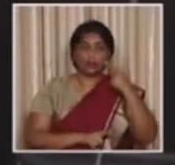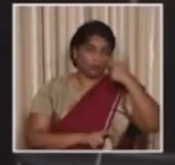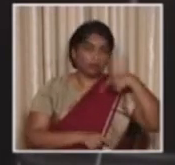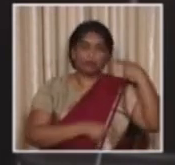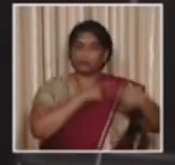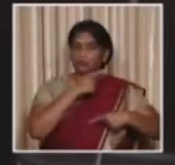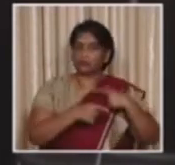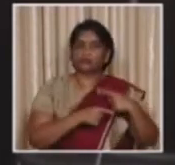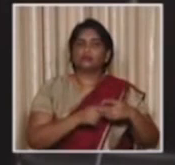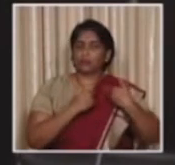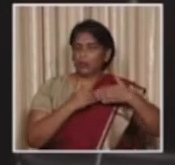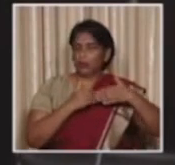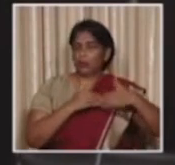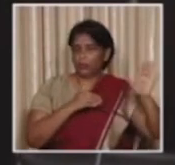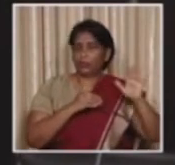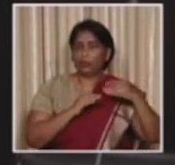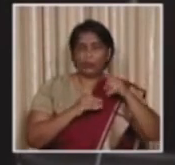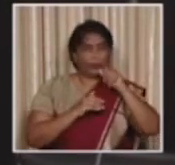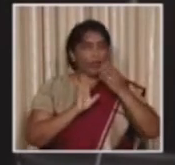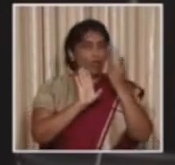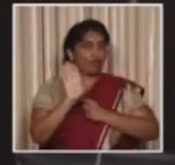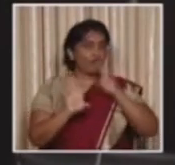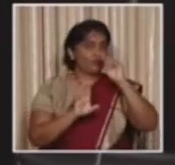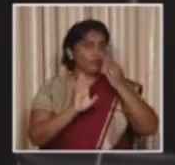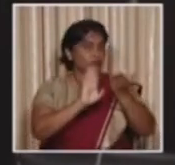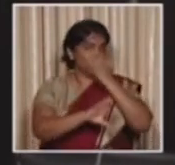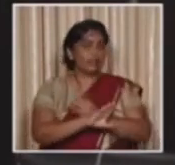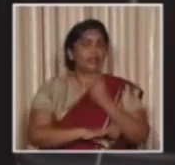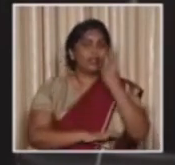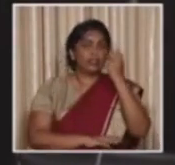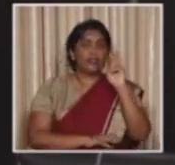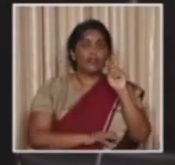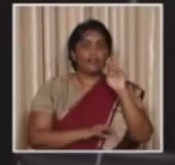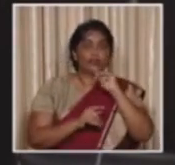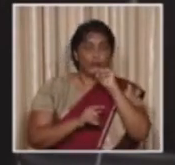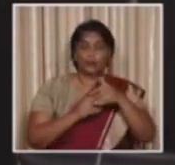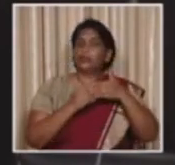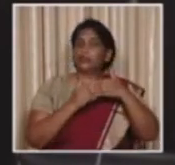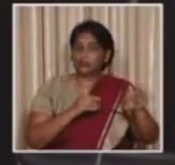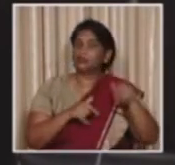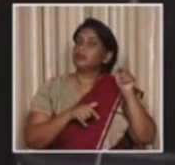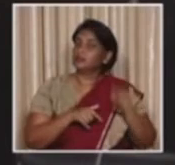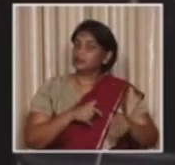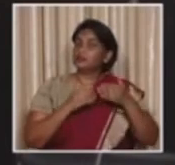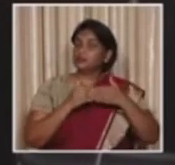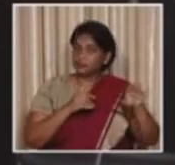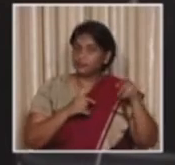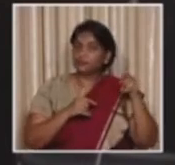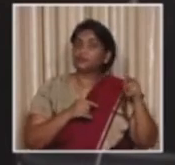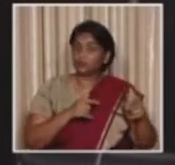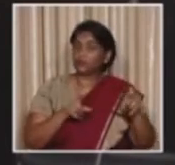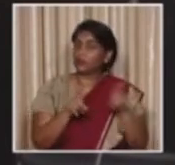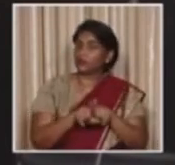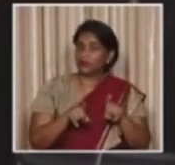ඇත්තරම අපි ඉවත් කළ යුතුව තිබුණේ මීට අවුරුදු 20කට පෙර. 2020 තමයි මේවා ඉවත් කළ යුතුයි කියලා තිබුණේ. සහ මේවා ඉවත් කරලා ඒවට